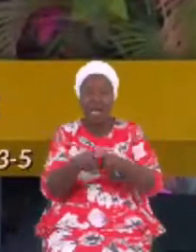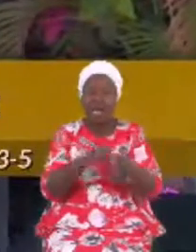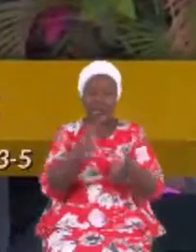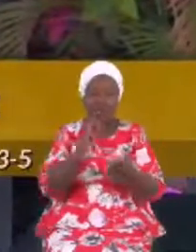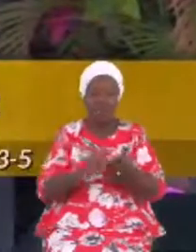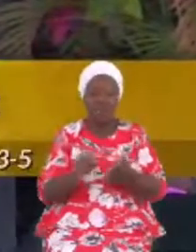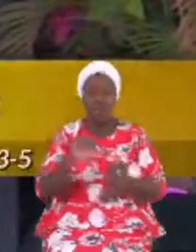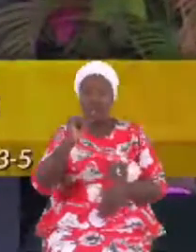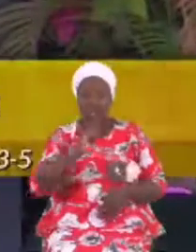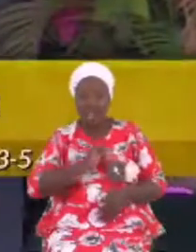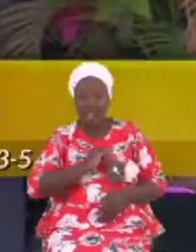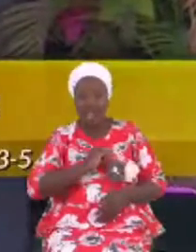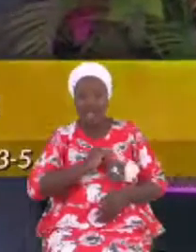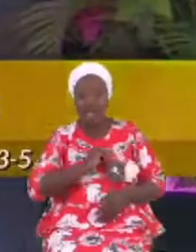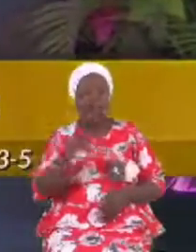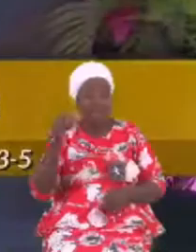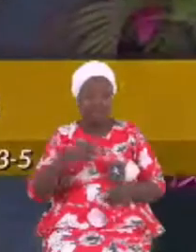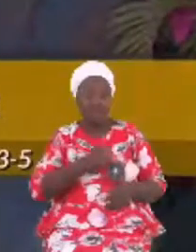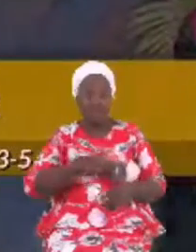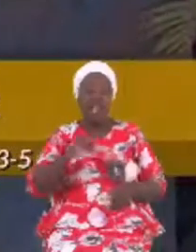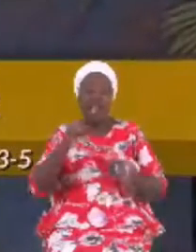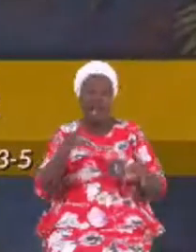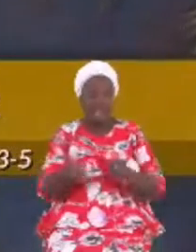Selon qu'il est écrit.